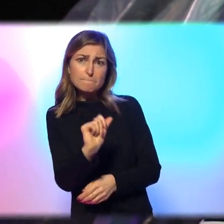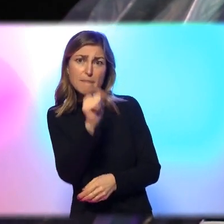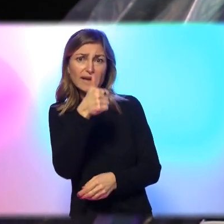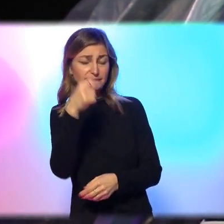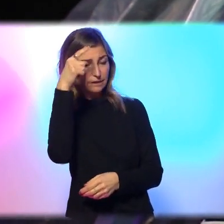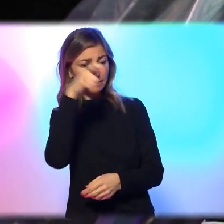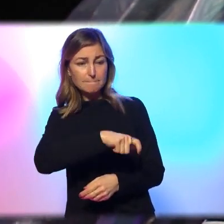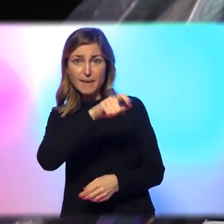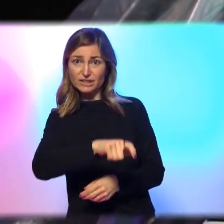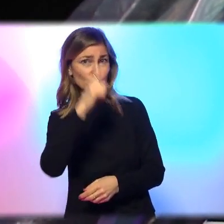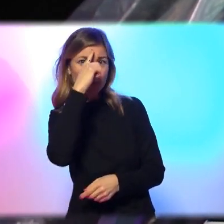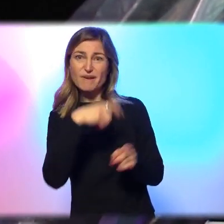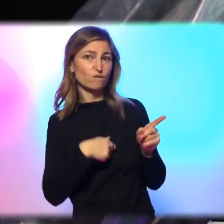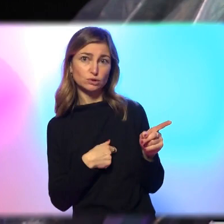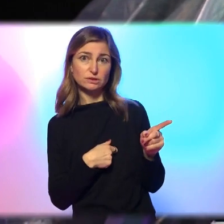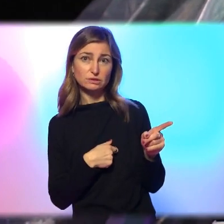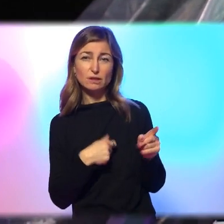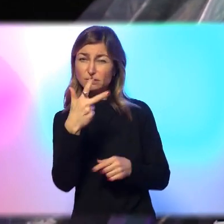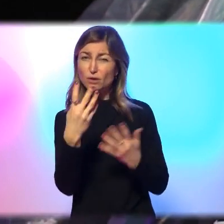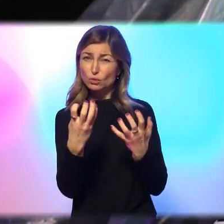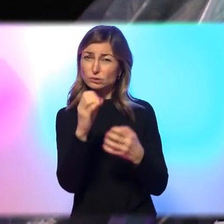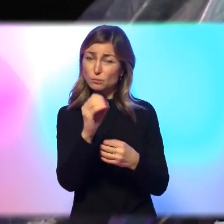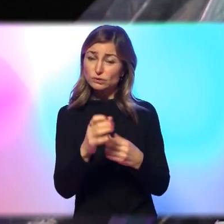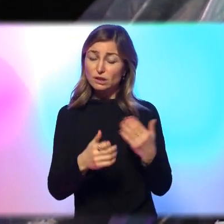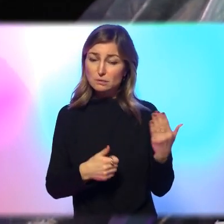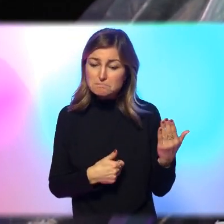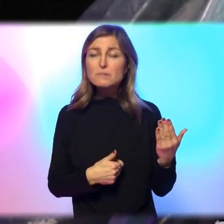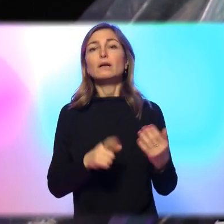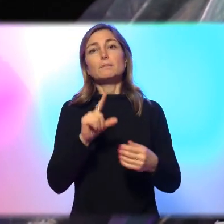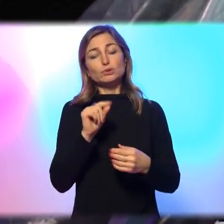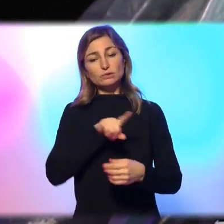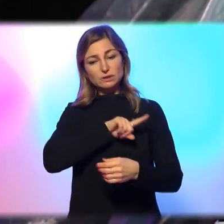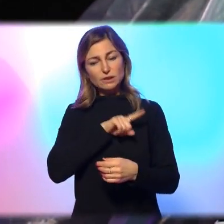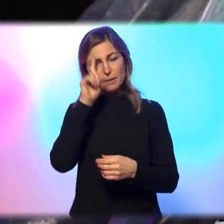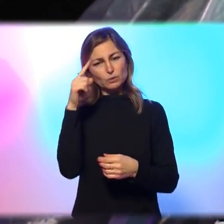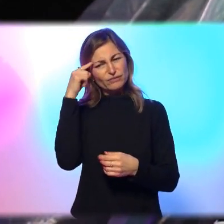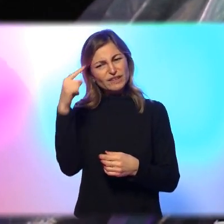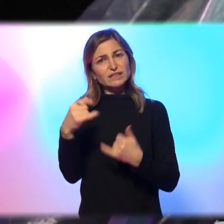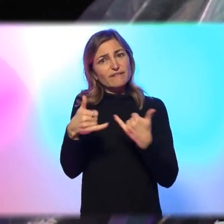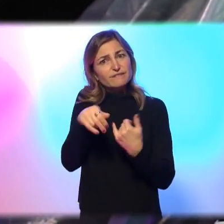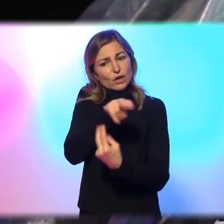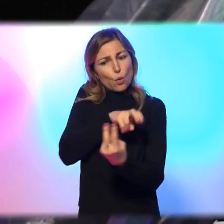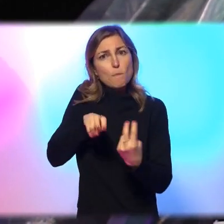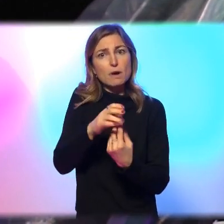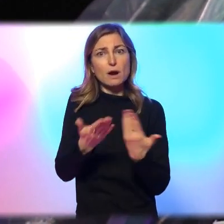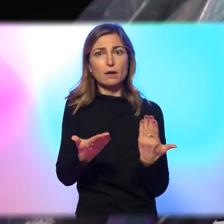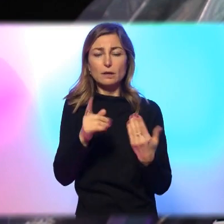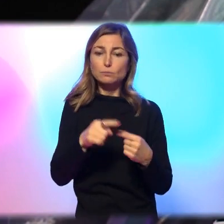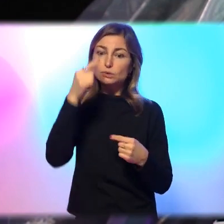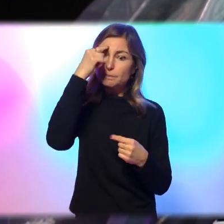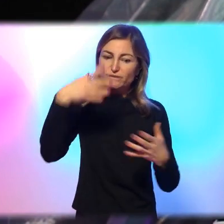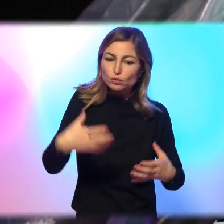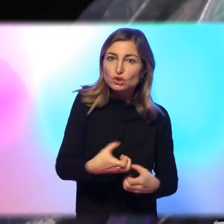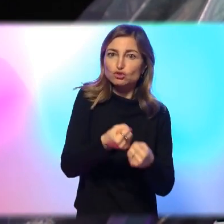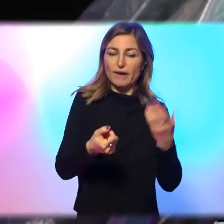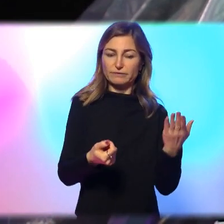gar nicht so bewusst, wie abhängig wir vom Meer sind und auch wie wir mit dem Meer umgehen. Und das ist auch